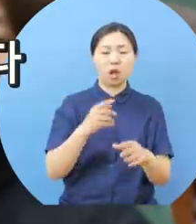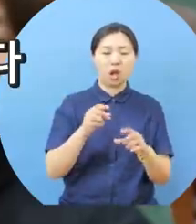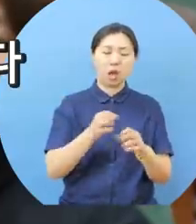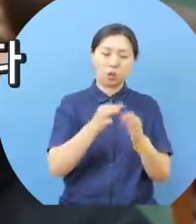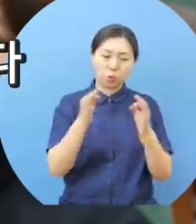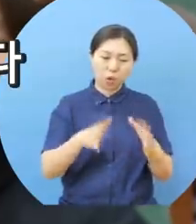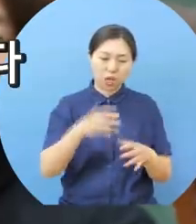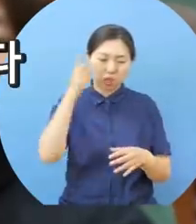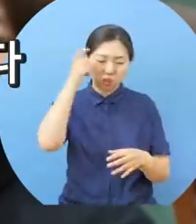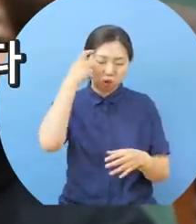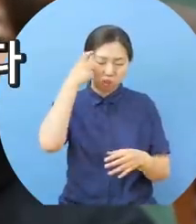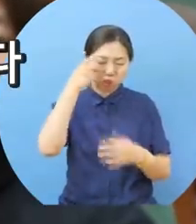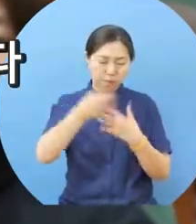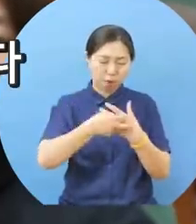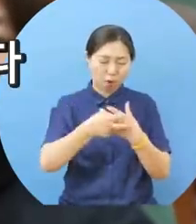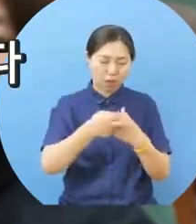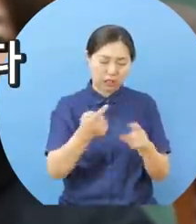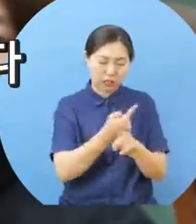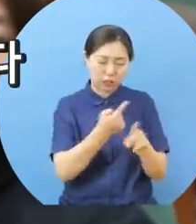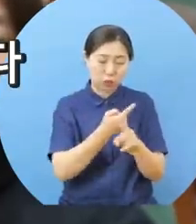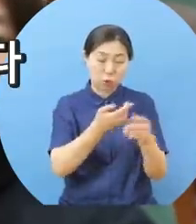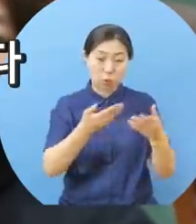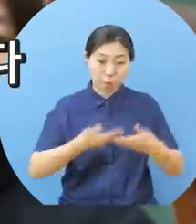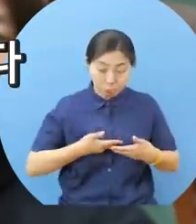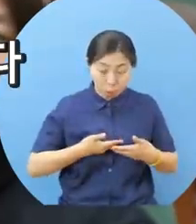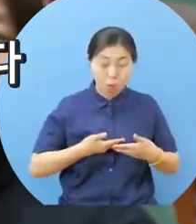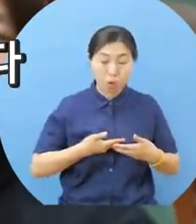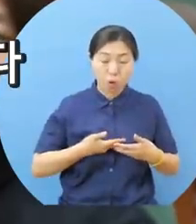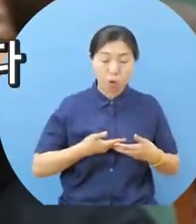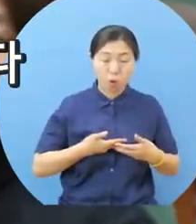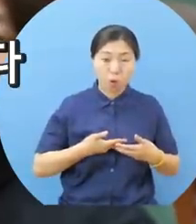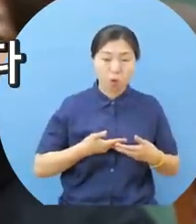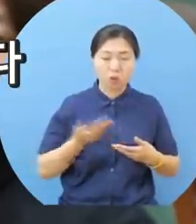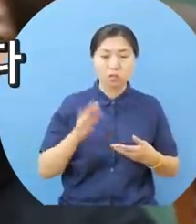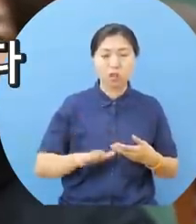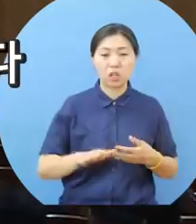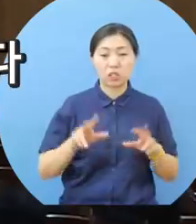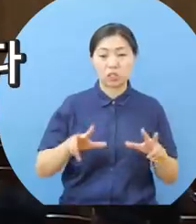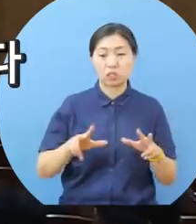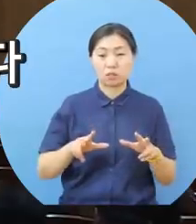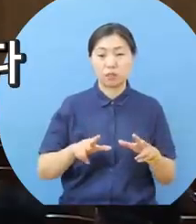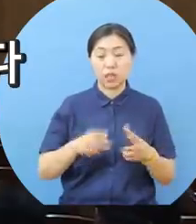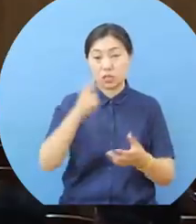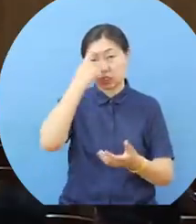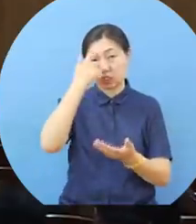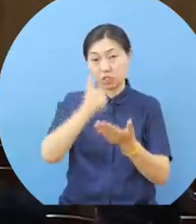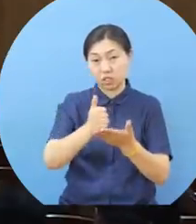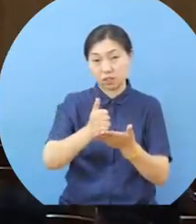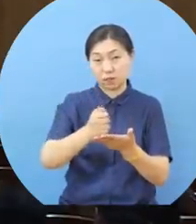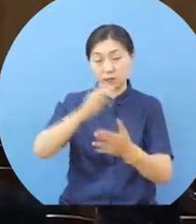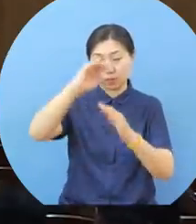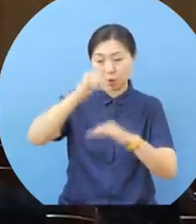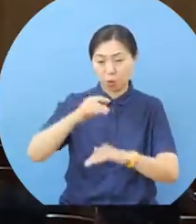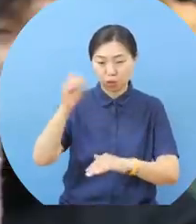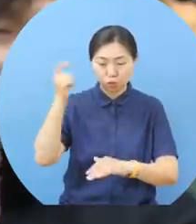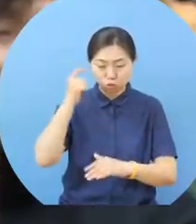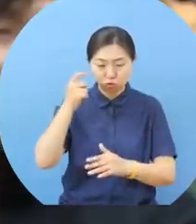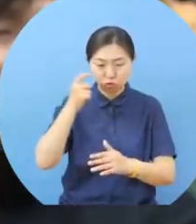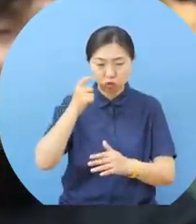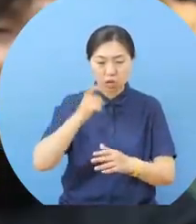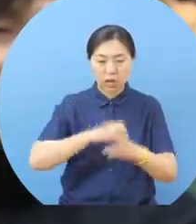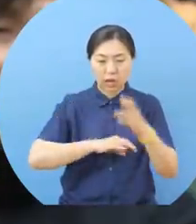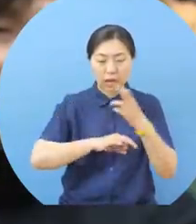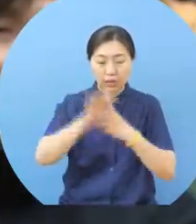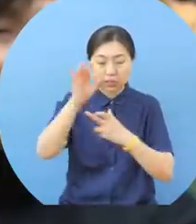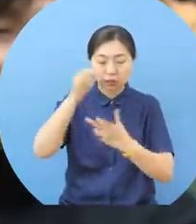위원이 스님의 법문을 들으면서 아침 수행을 하고 있습니다 깨 장을 봐서 제가